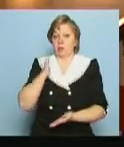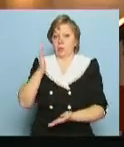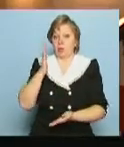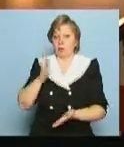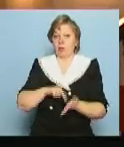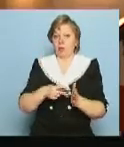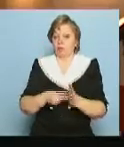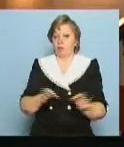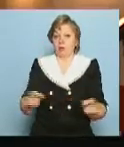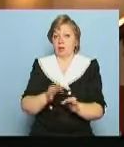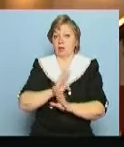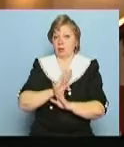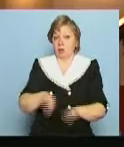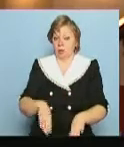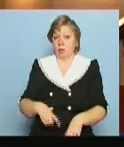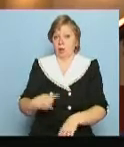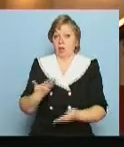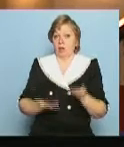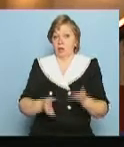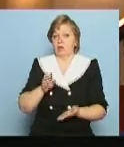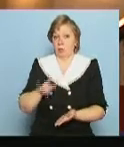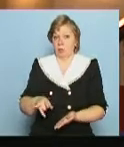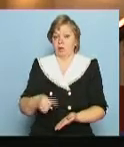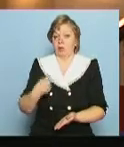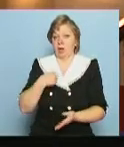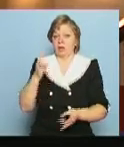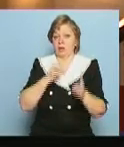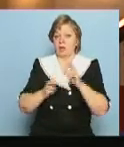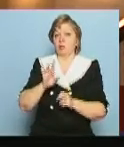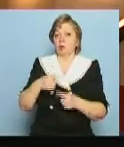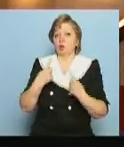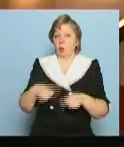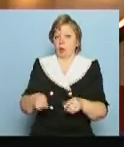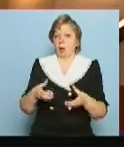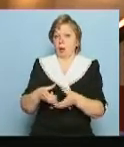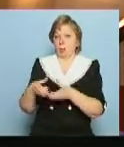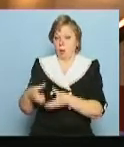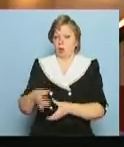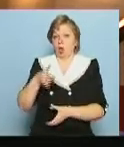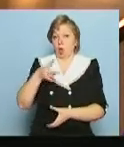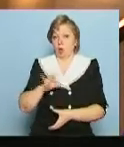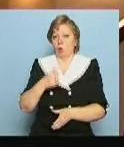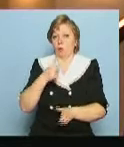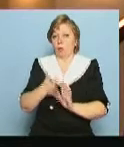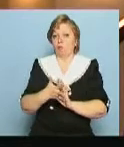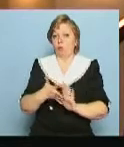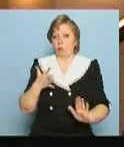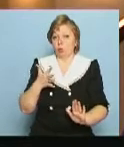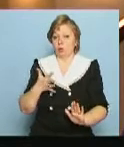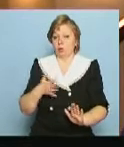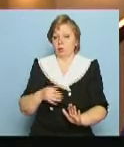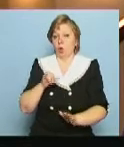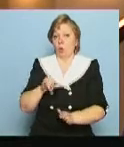мне не сказали, я, может быть, и искал бы другие варианты. Но так как в первую очередь у